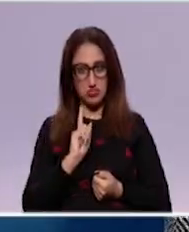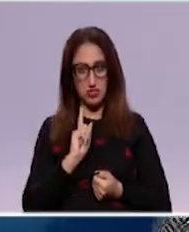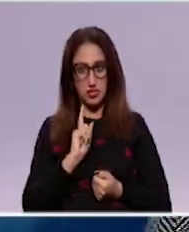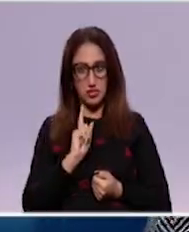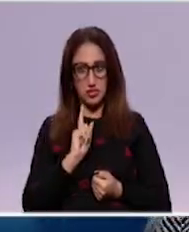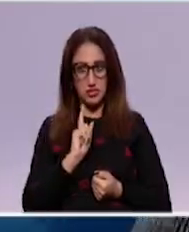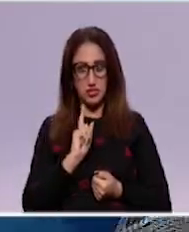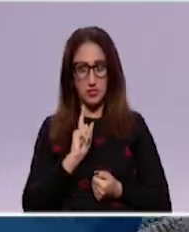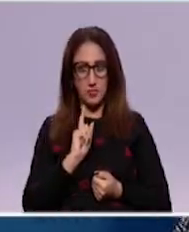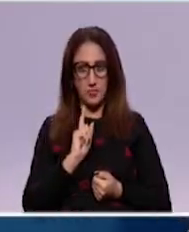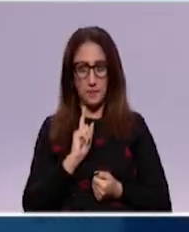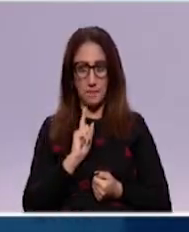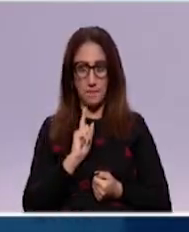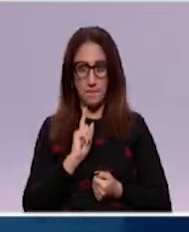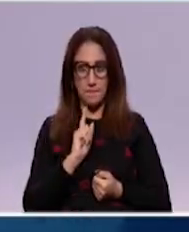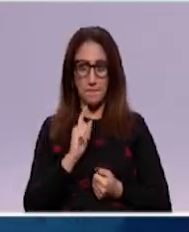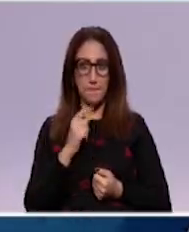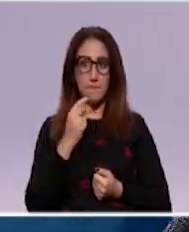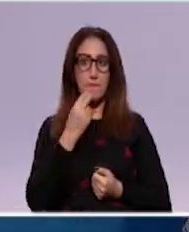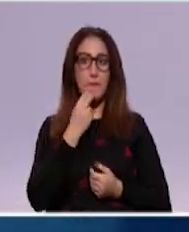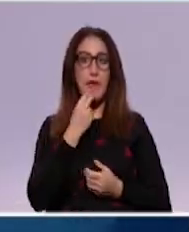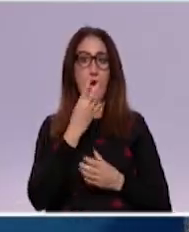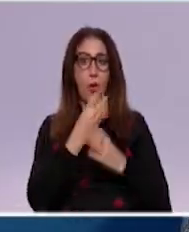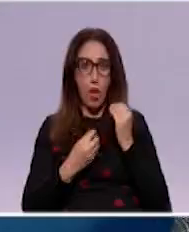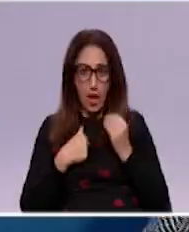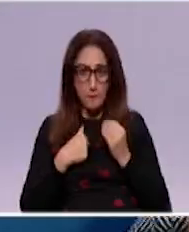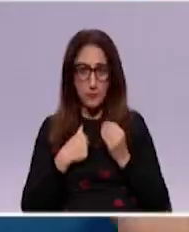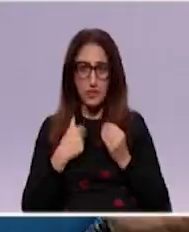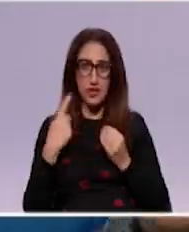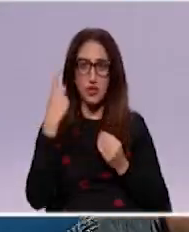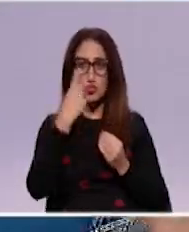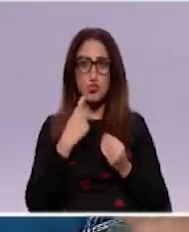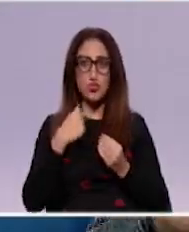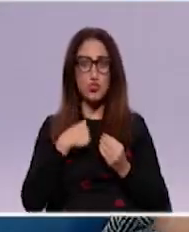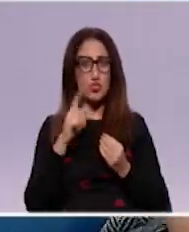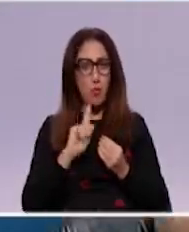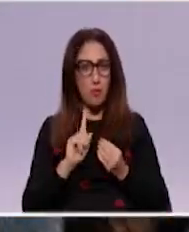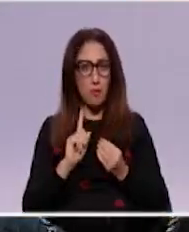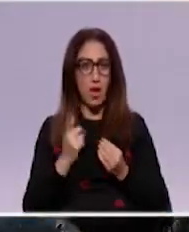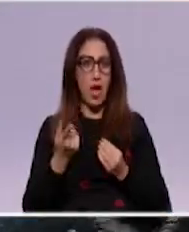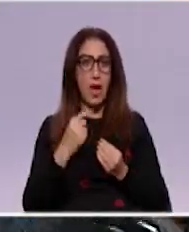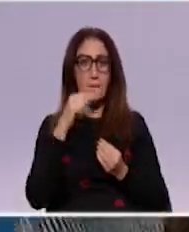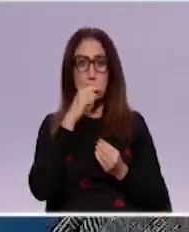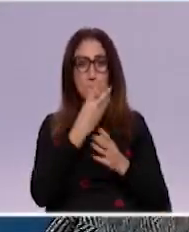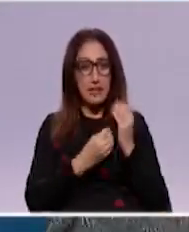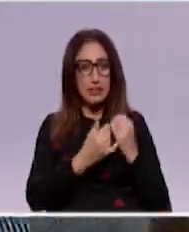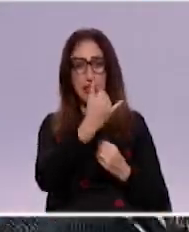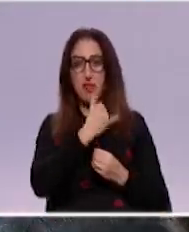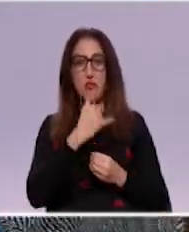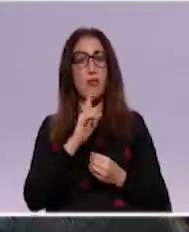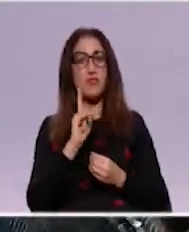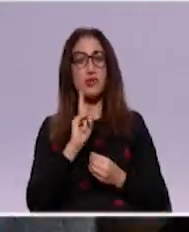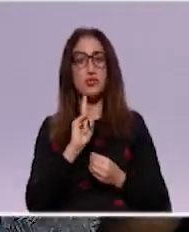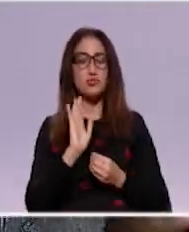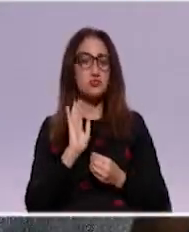هنقل معاك نقله تانية. لا ابني بيسال عليا ولا بنتي، فببقى مطمن ان كل حاجه كويسه. لو ضربوا لي تليفون يبقى بابا